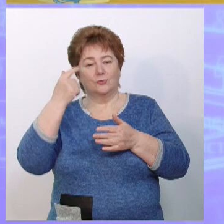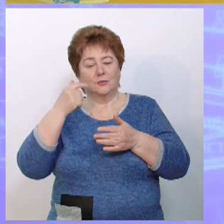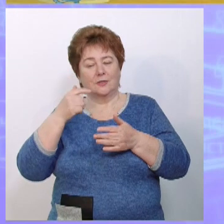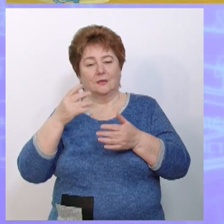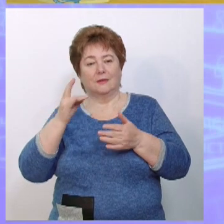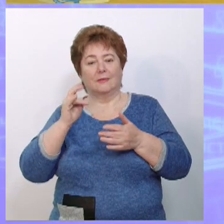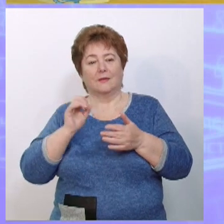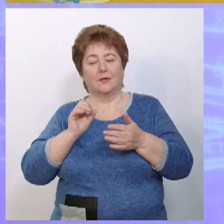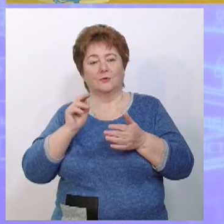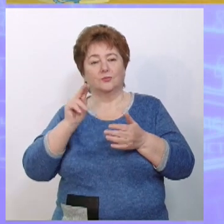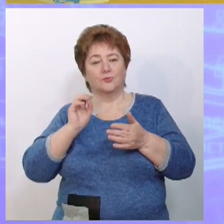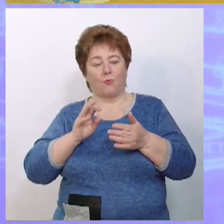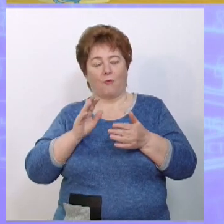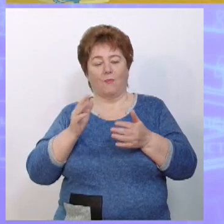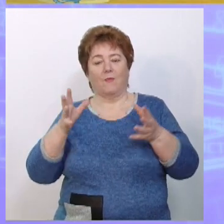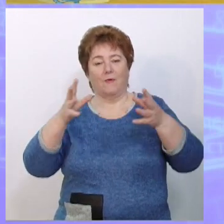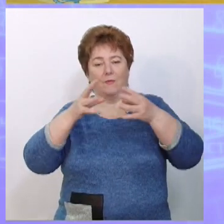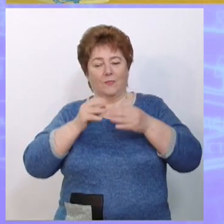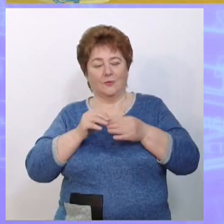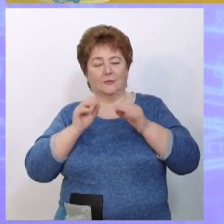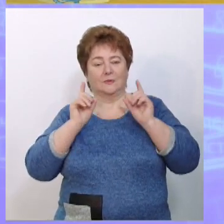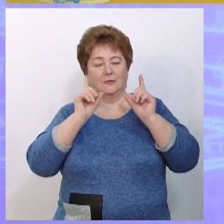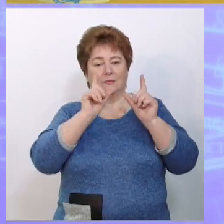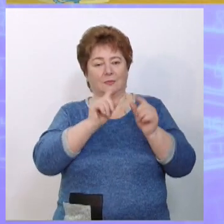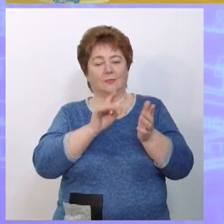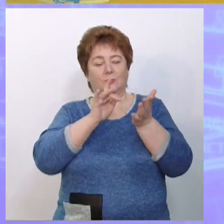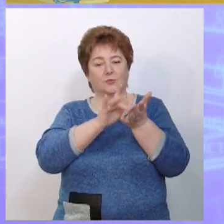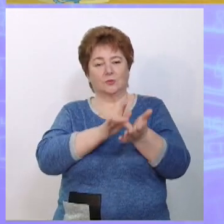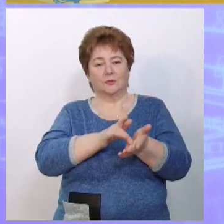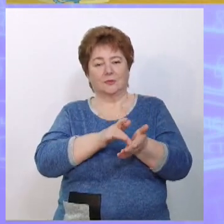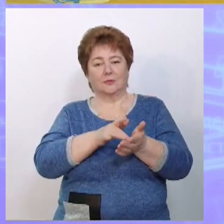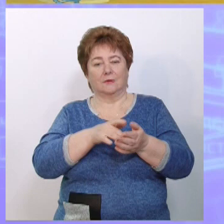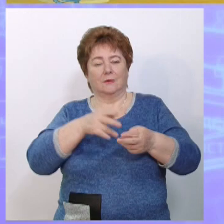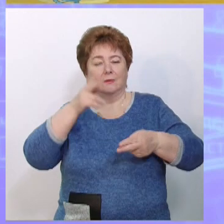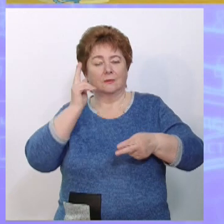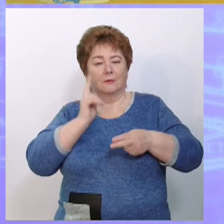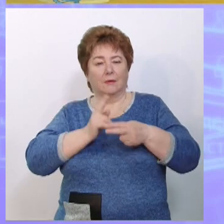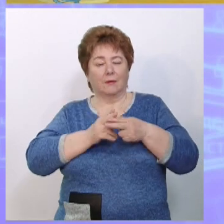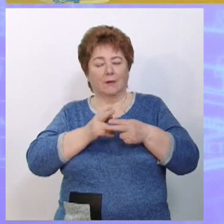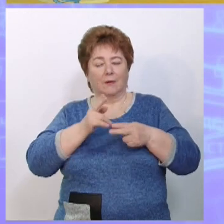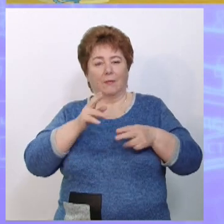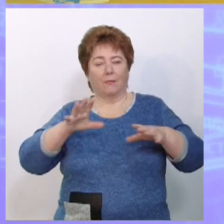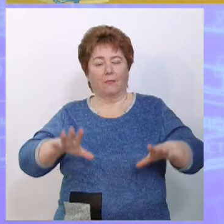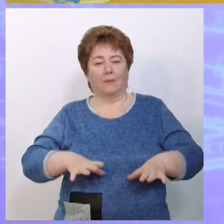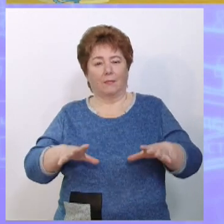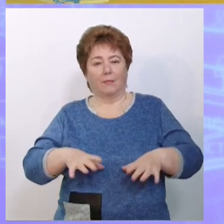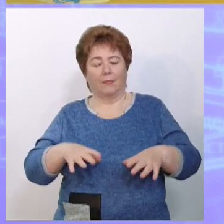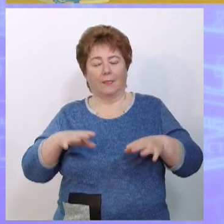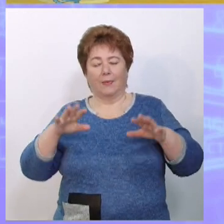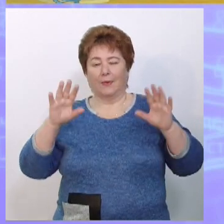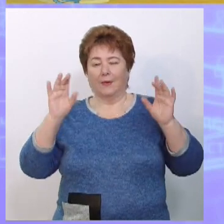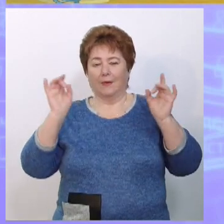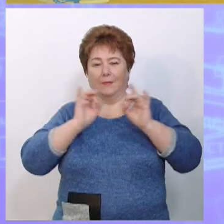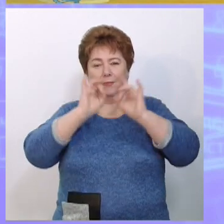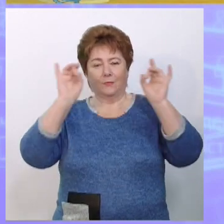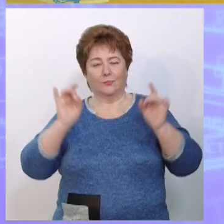вами отправимся в путешествие. Стальная кобылица по степям лазурным